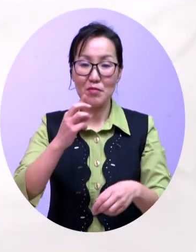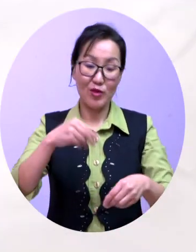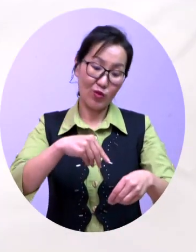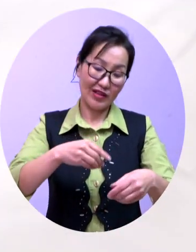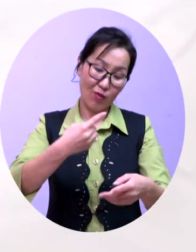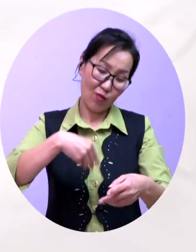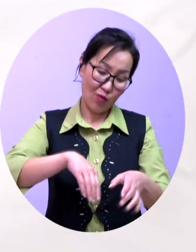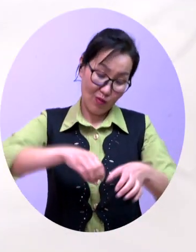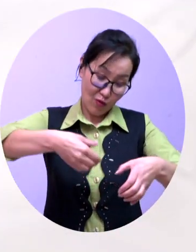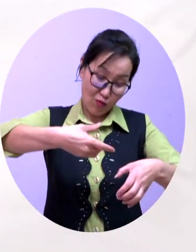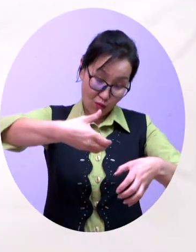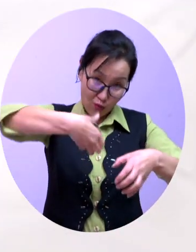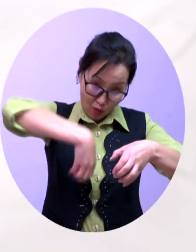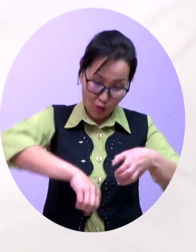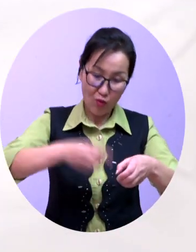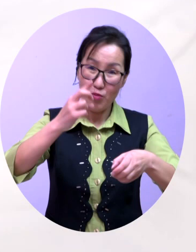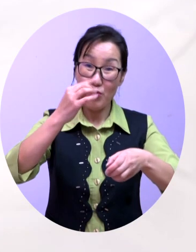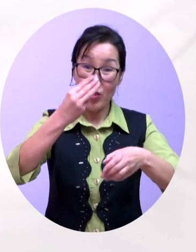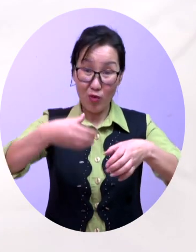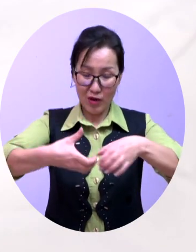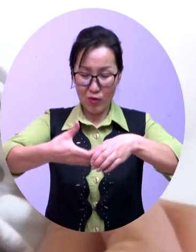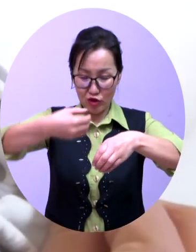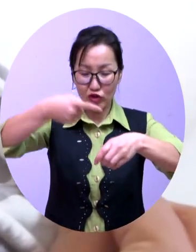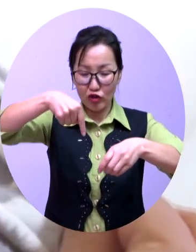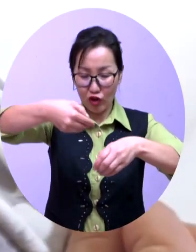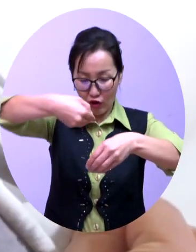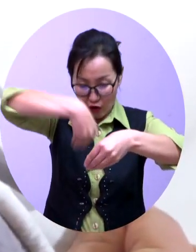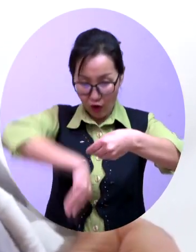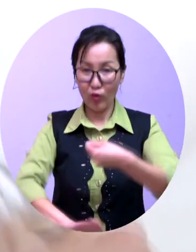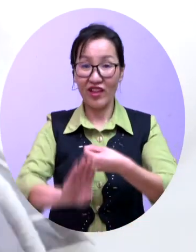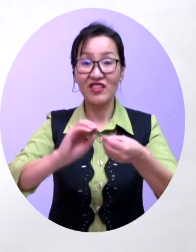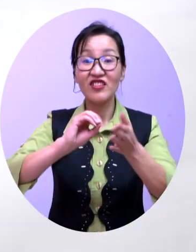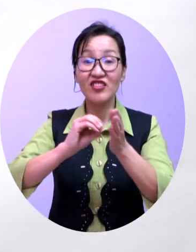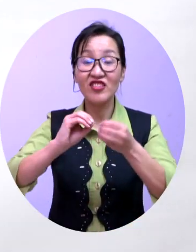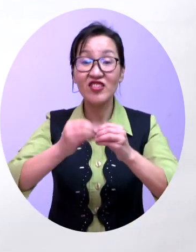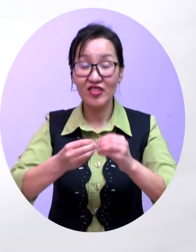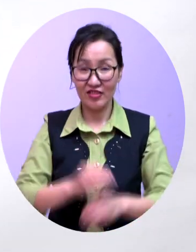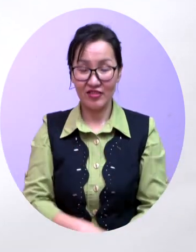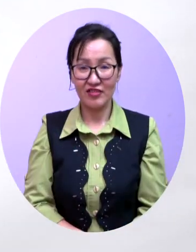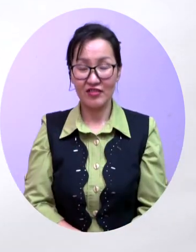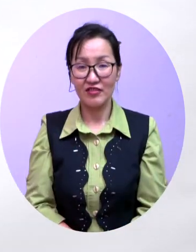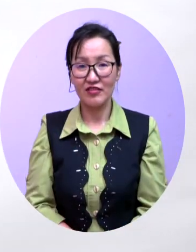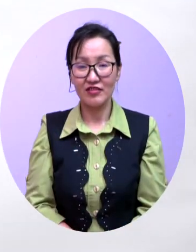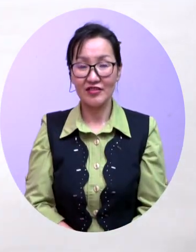нь багтаагаад амийг нь захилгаандж битүүмжлэнэ.